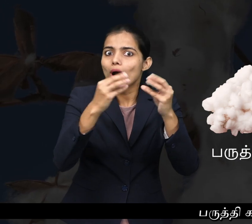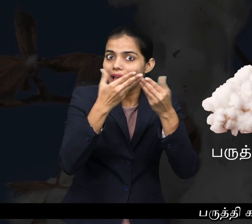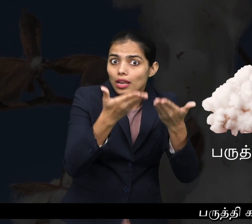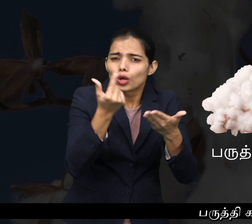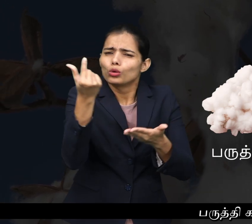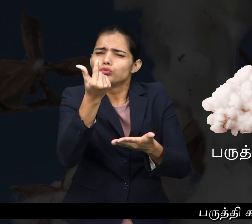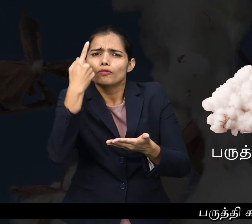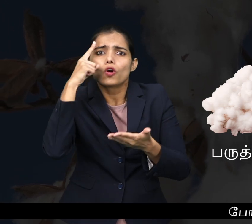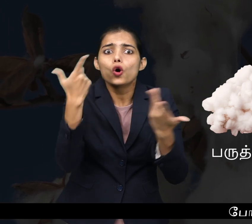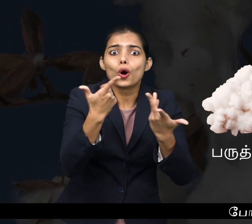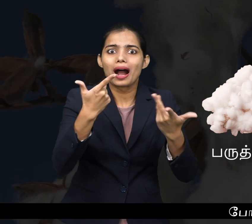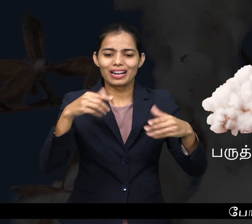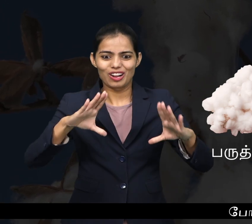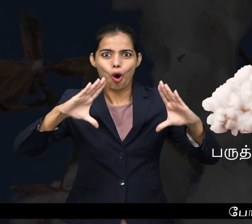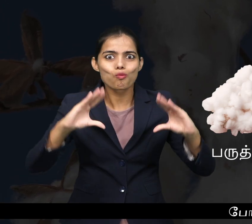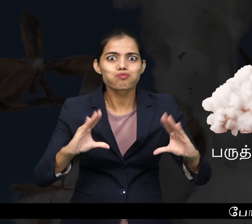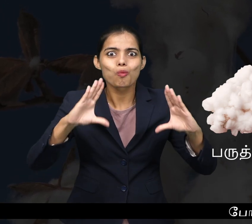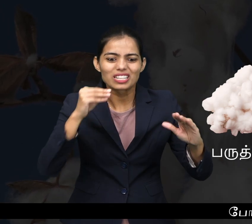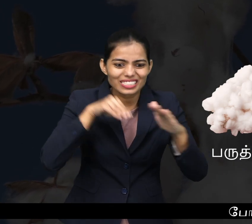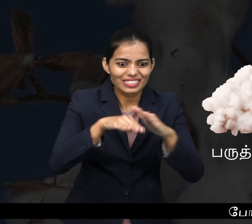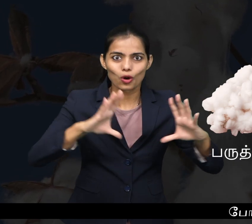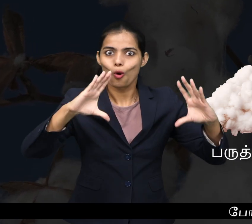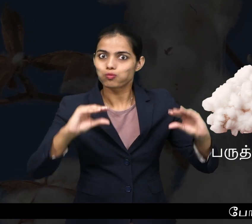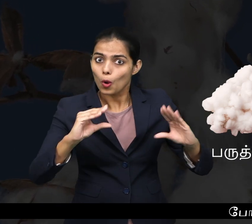மெத்தைகள், போர்வை மற்றும்